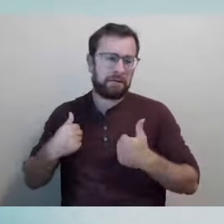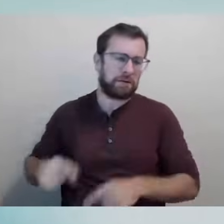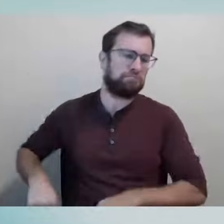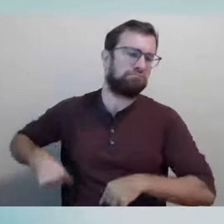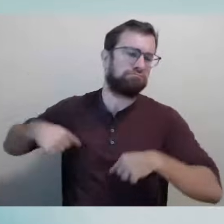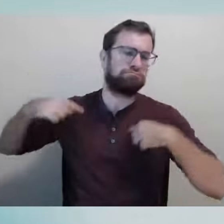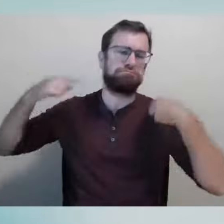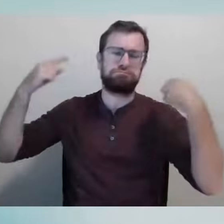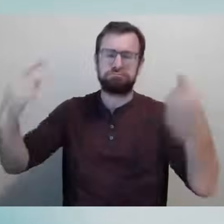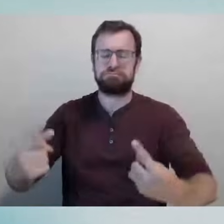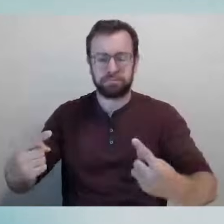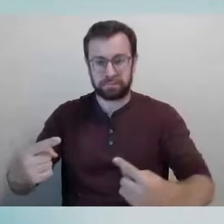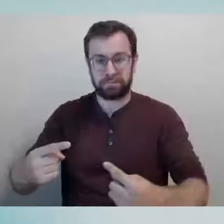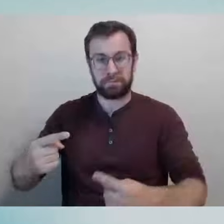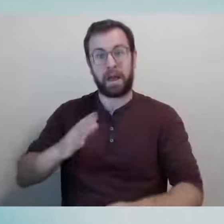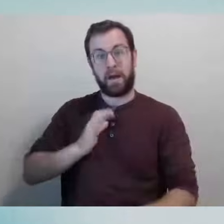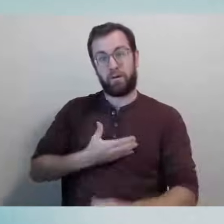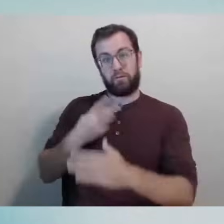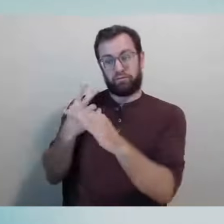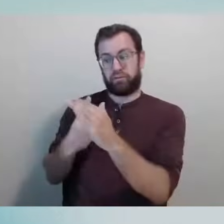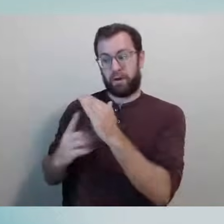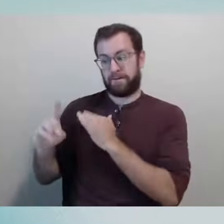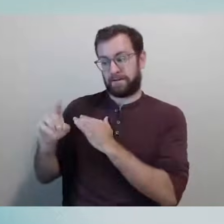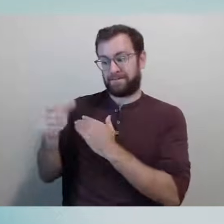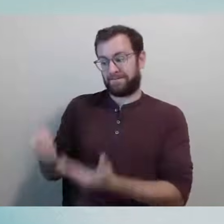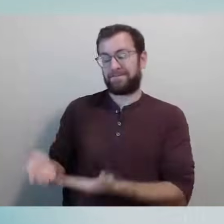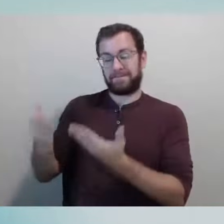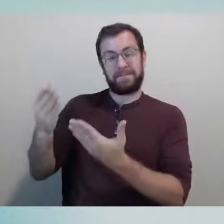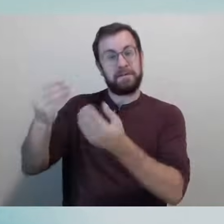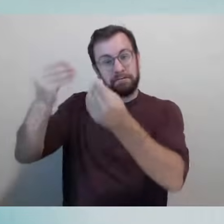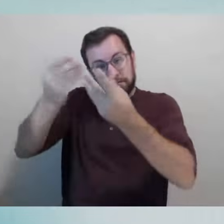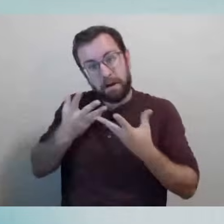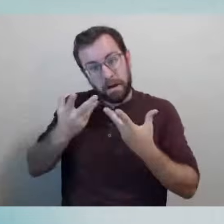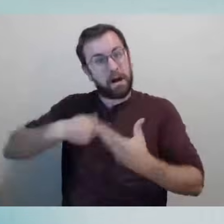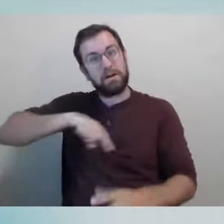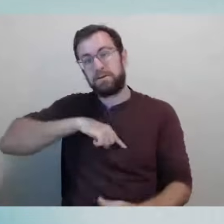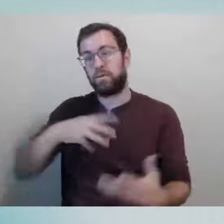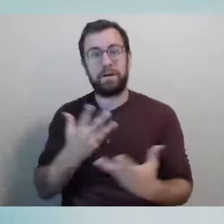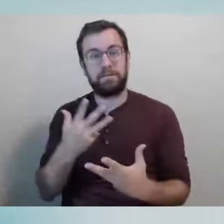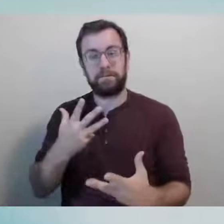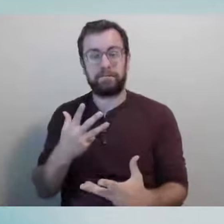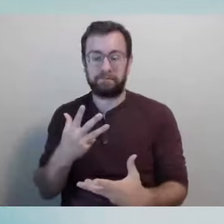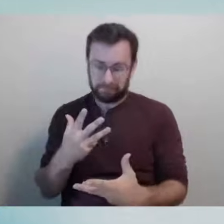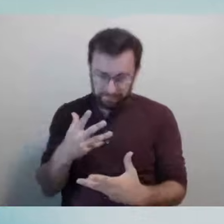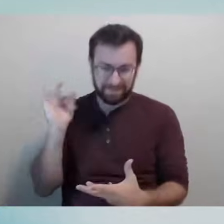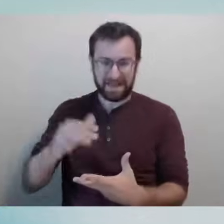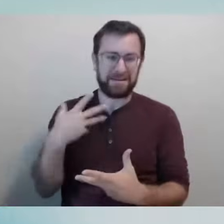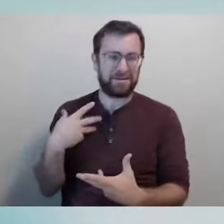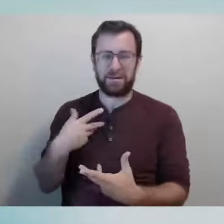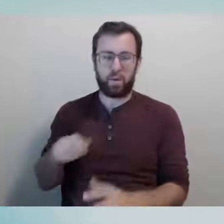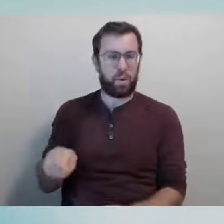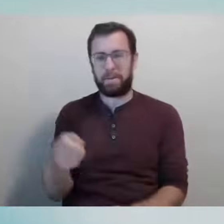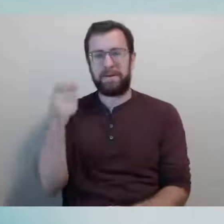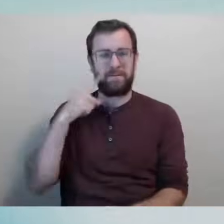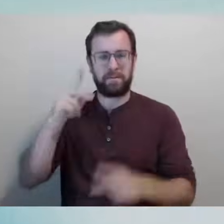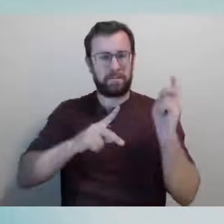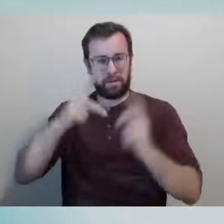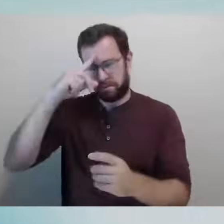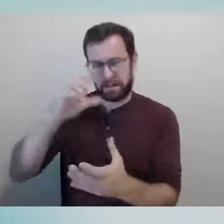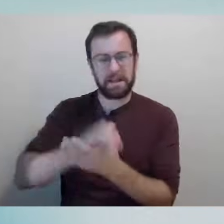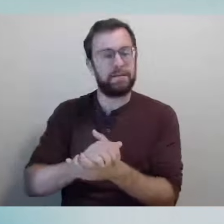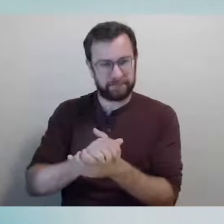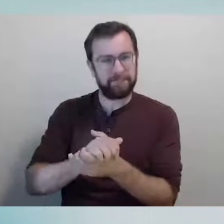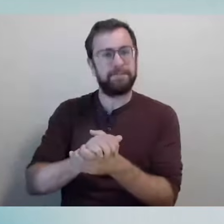Prophet ﷺ told us that dua is the silahul mu'min. It's the weapon of the believer. And Ibn